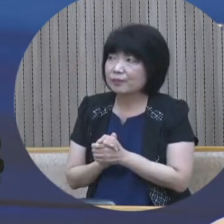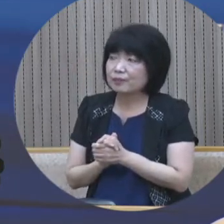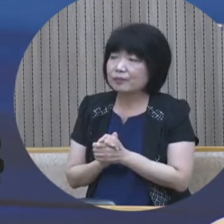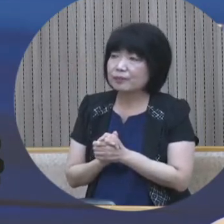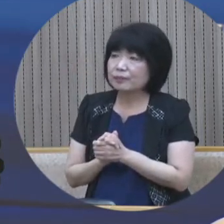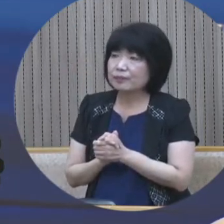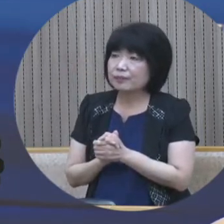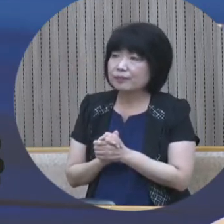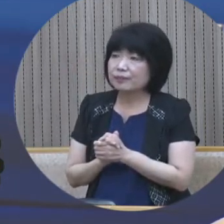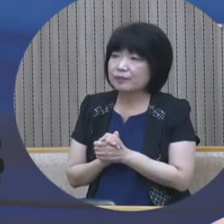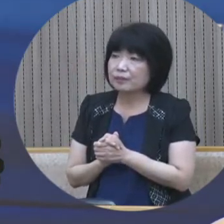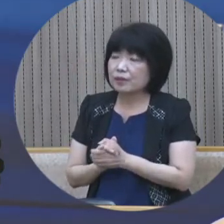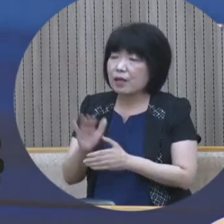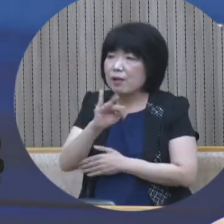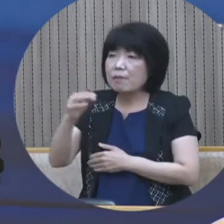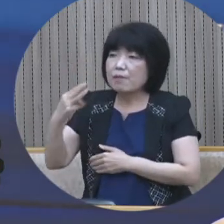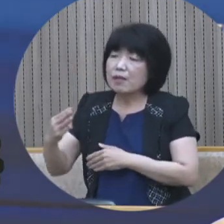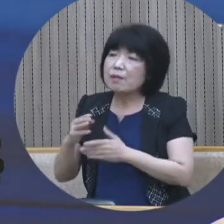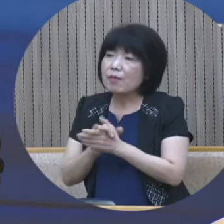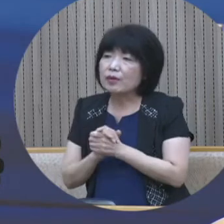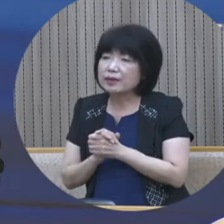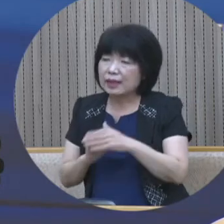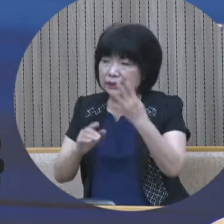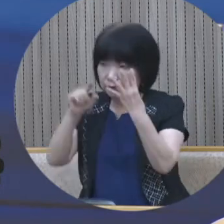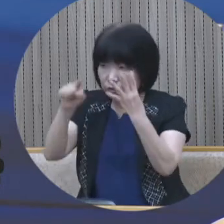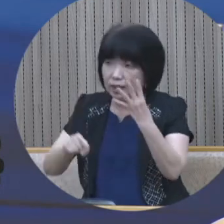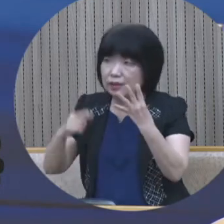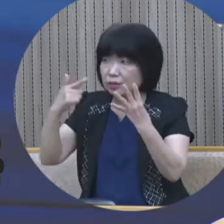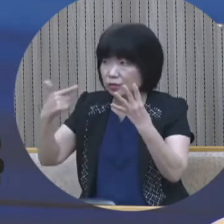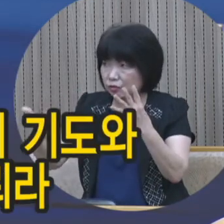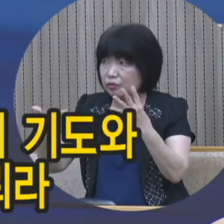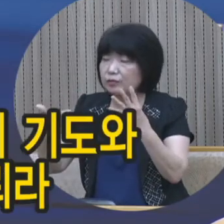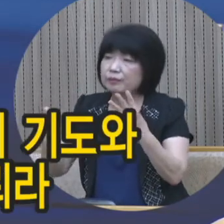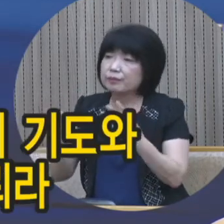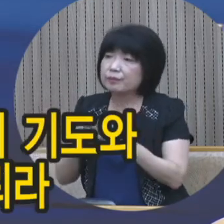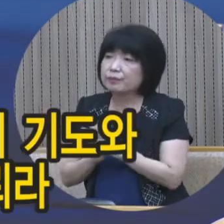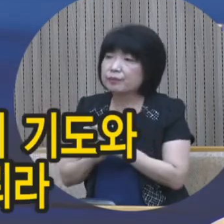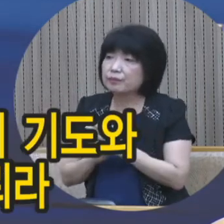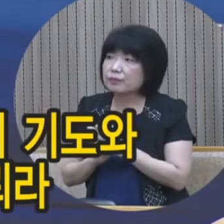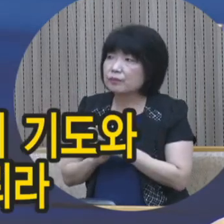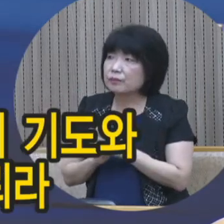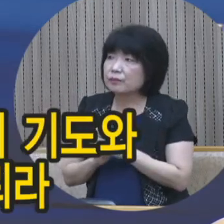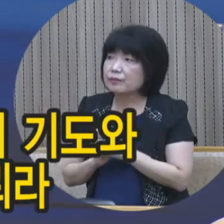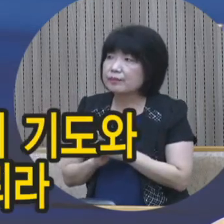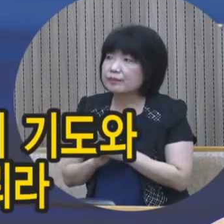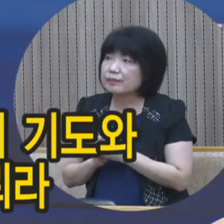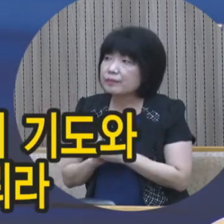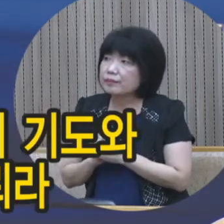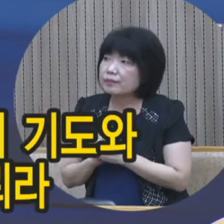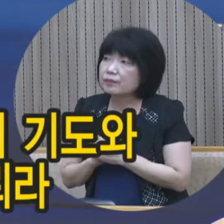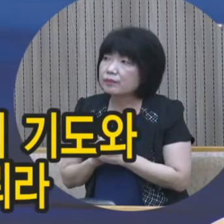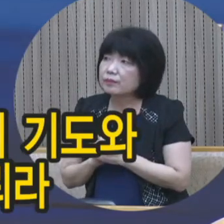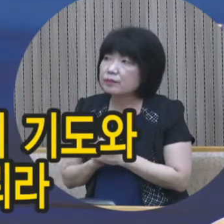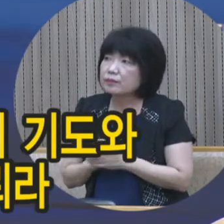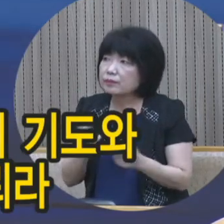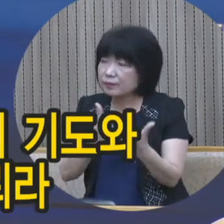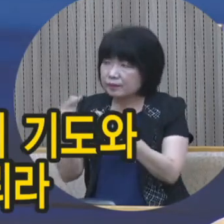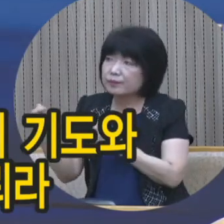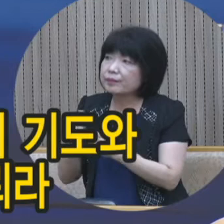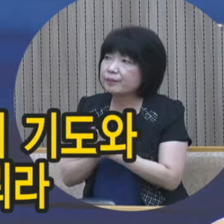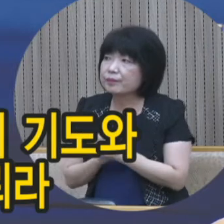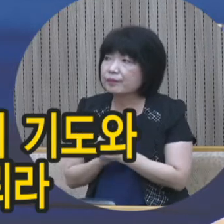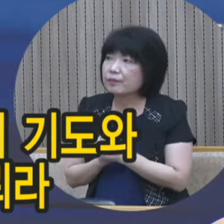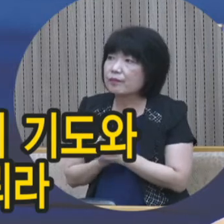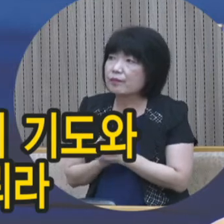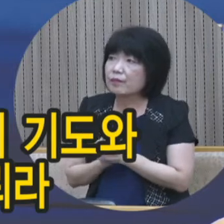그래서 빌립보서 4장 6절로 7절 말씀을 보면 우리 다 같이 읽어봅시다.